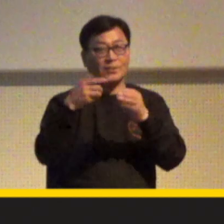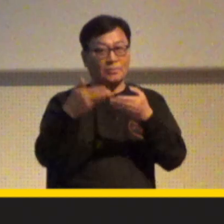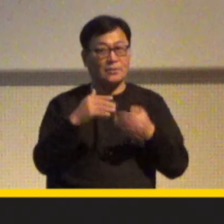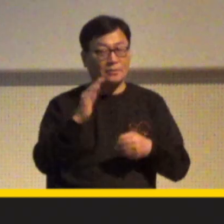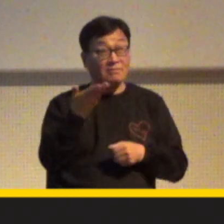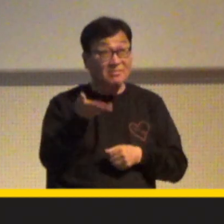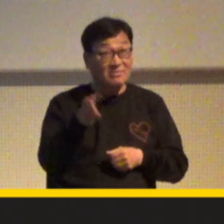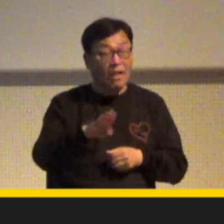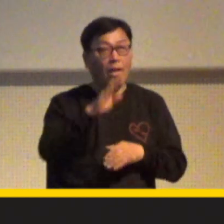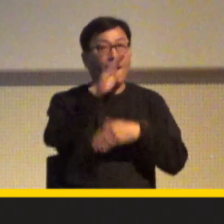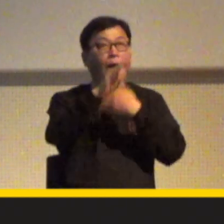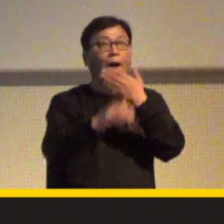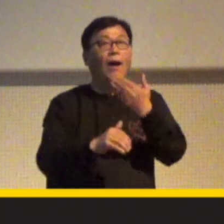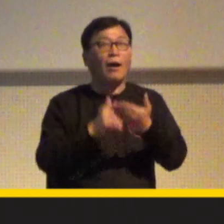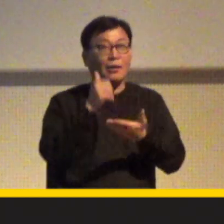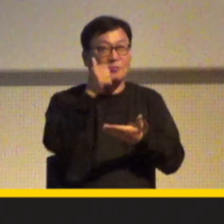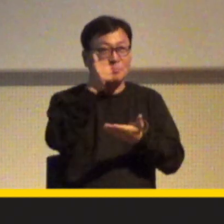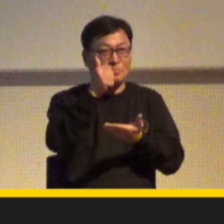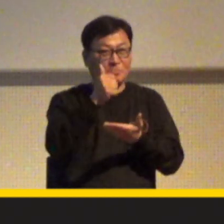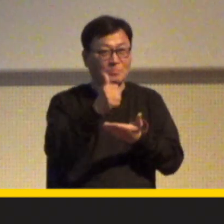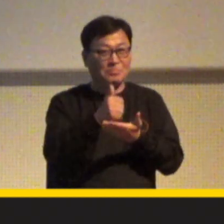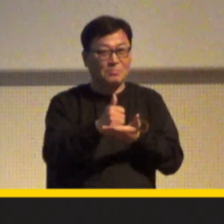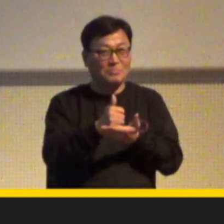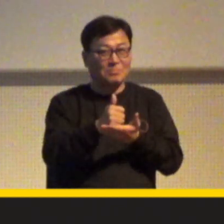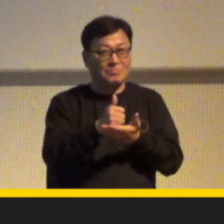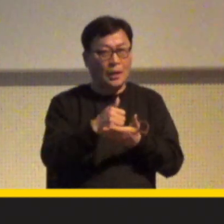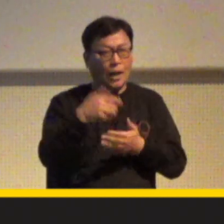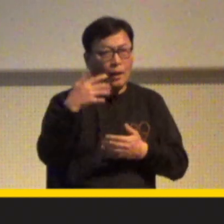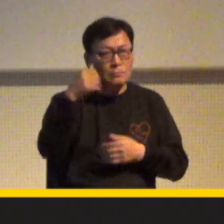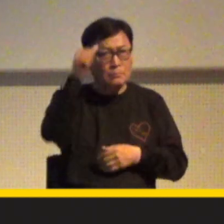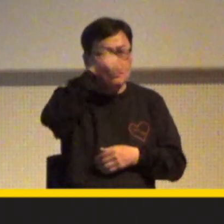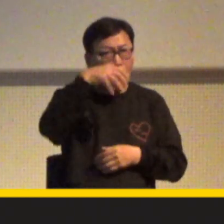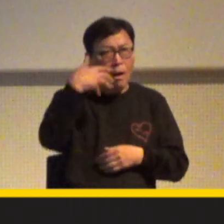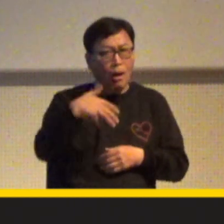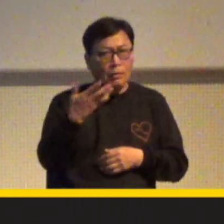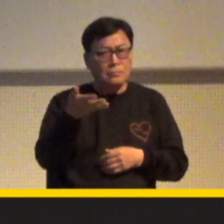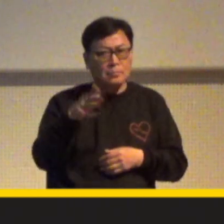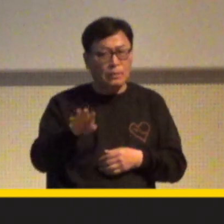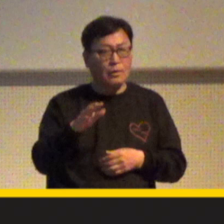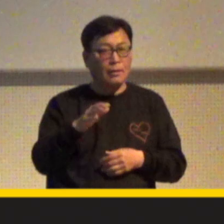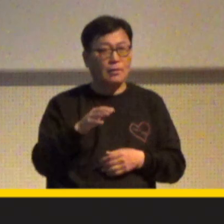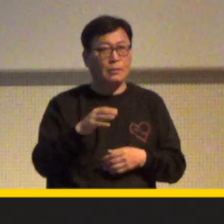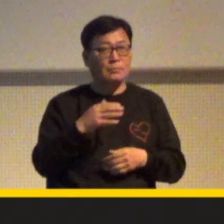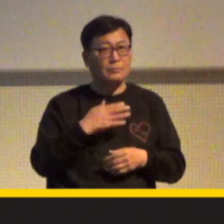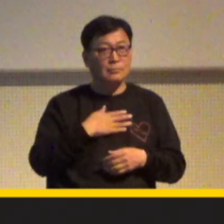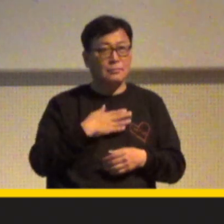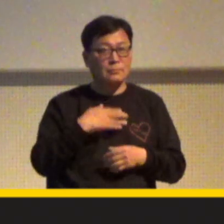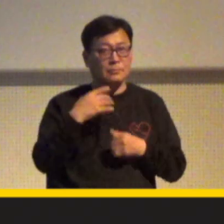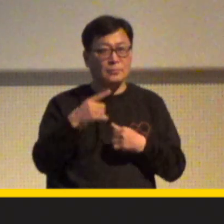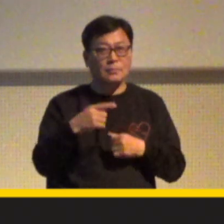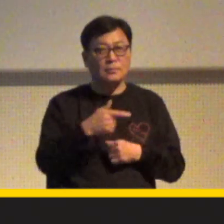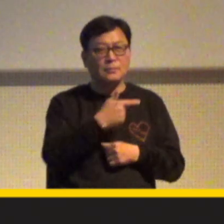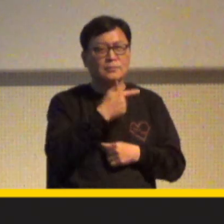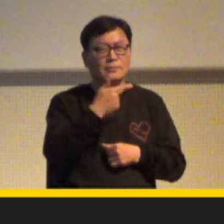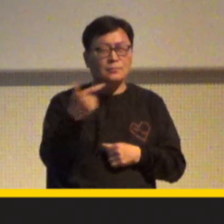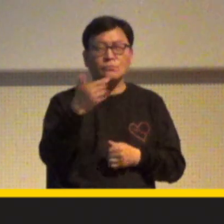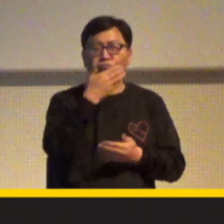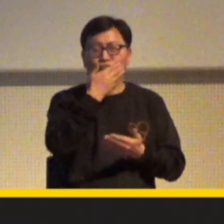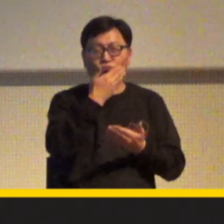그런데 하느님께서 아직 영세도 받지 않는 저희에게 아주 귀한 선물을